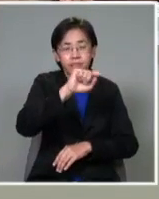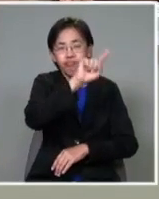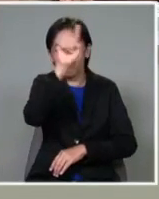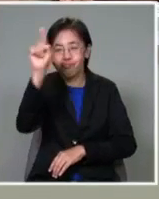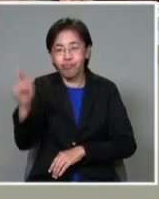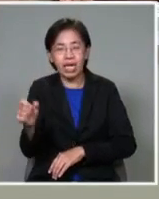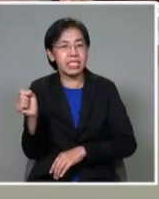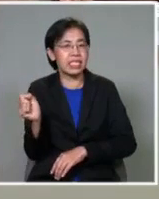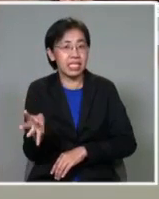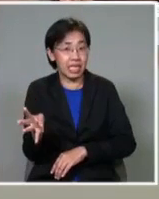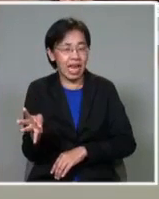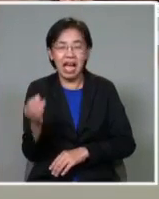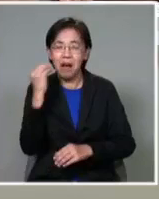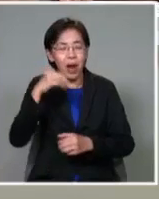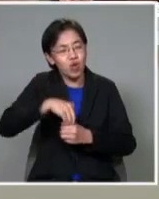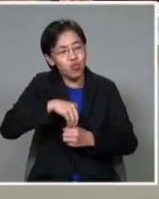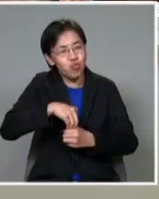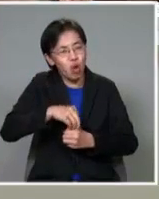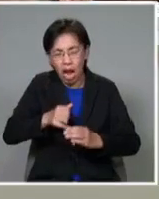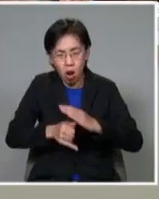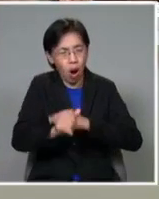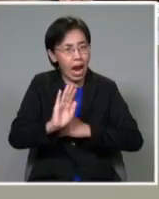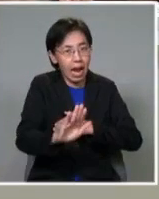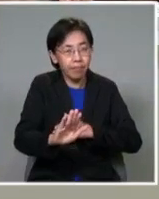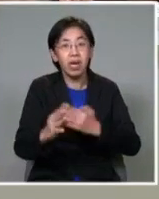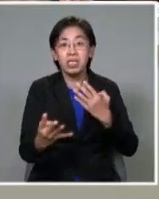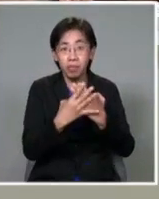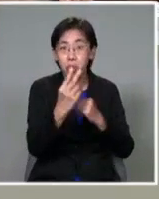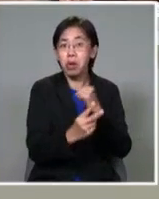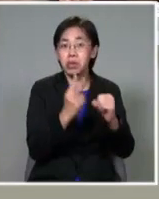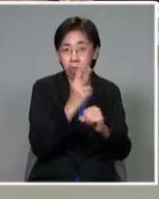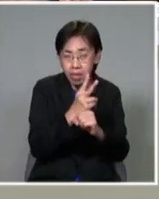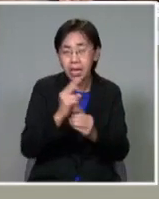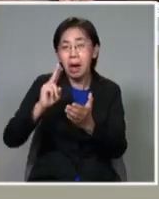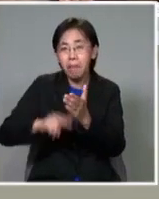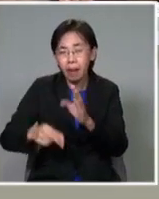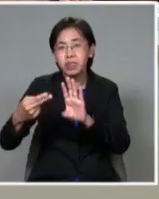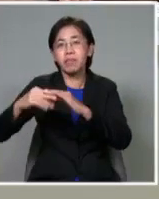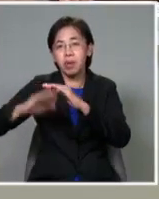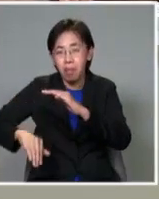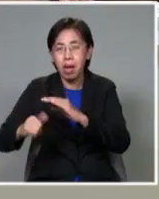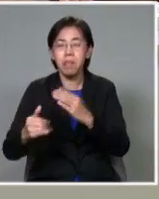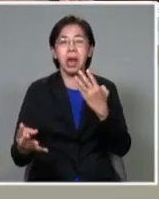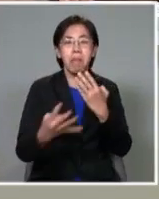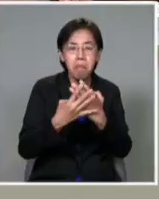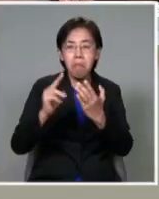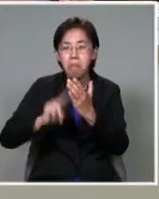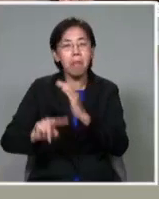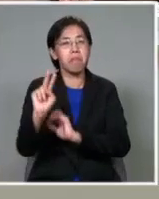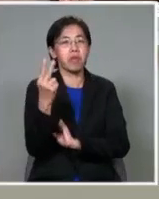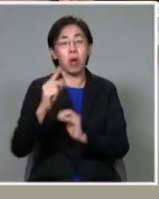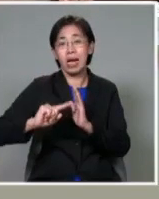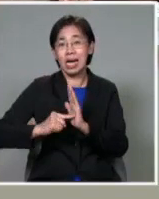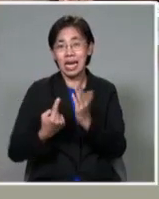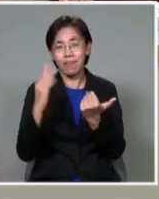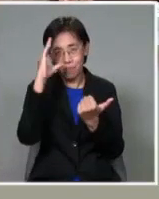นถึงปี 4นะครับใครฝ่าฝืนเนี่ยมีโทษจำคุก 2ปีปรับไม่เกินสี่หมื่นบาทหรือทั้งจำทั้งปรับด้วยจะเริ่มต้น